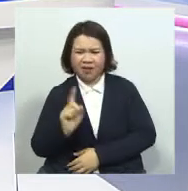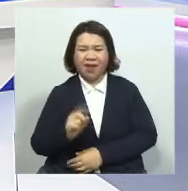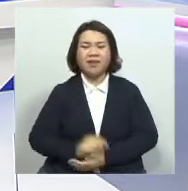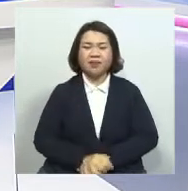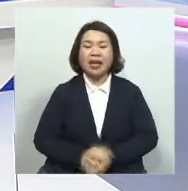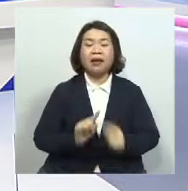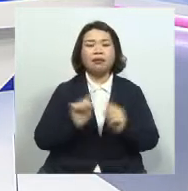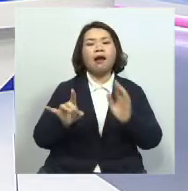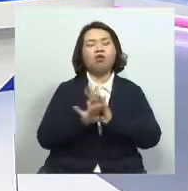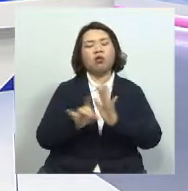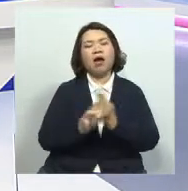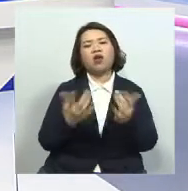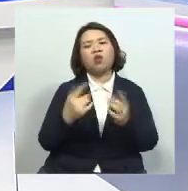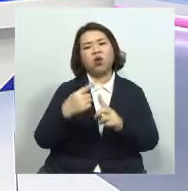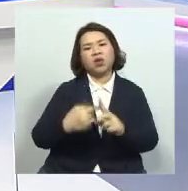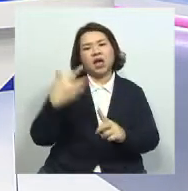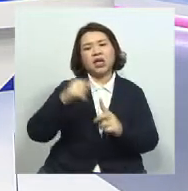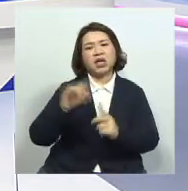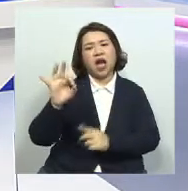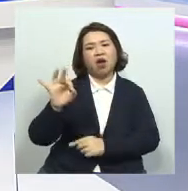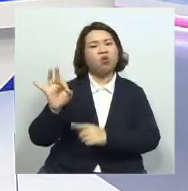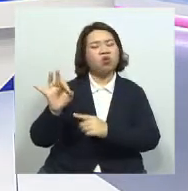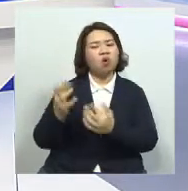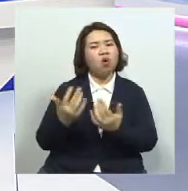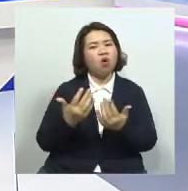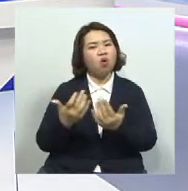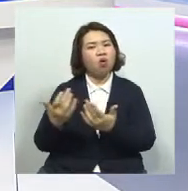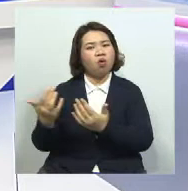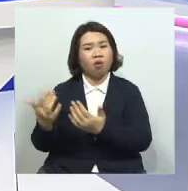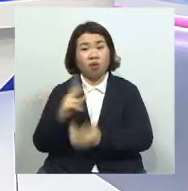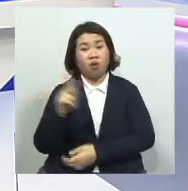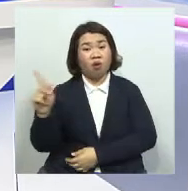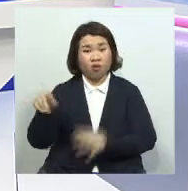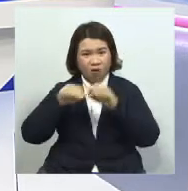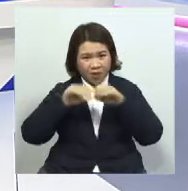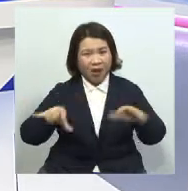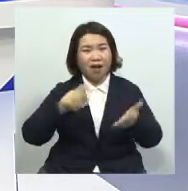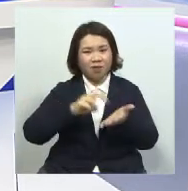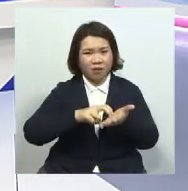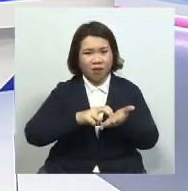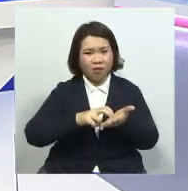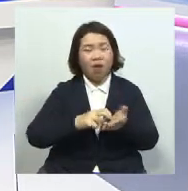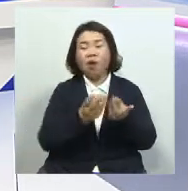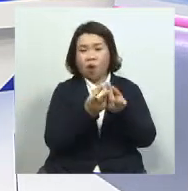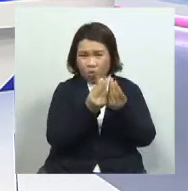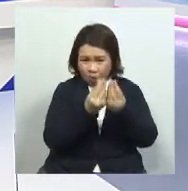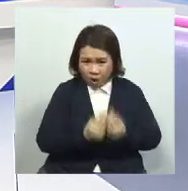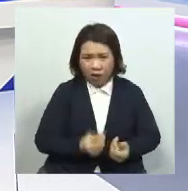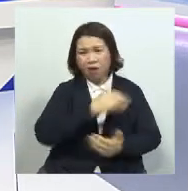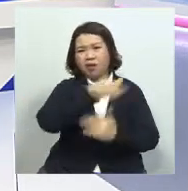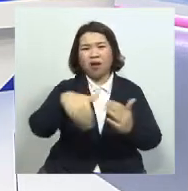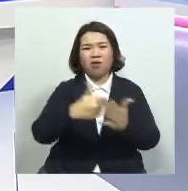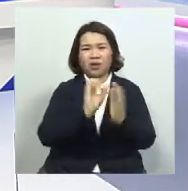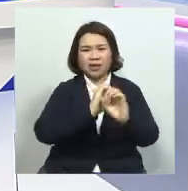ริงๆแล้วเขาบอกว่าท้ายที่สุดแล้วก็ต้องรอ9พฤษภาคมอยู่ดีรอการประกาศผลอย่างเป็นทางการจากทางด้านของกกต.ซึ่งจะได้ตัวเลขทั้งหมดที่แบบ